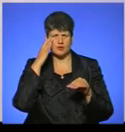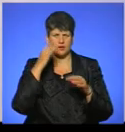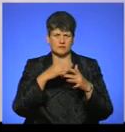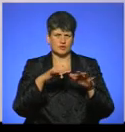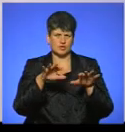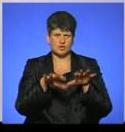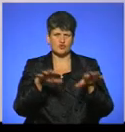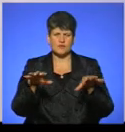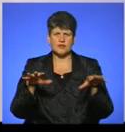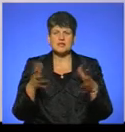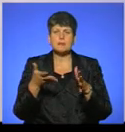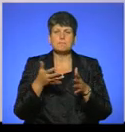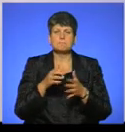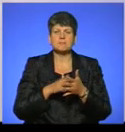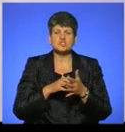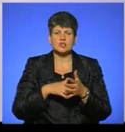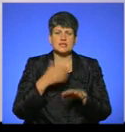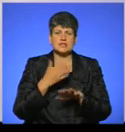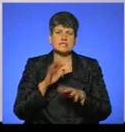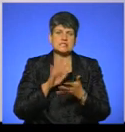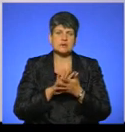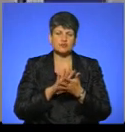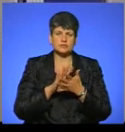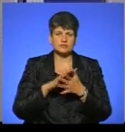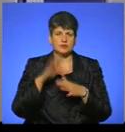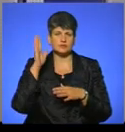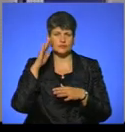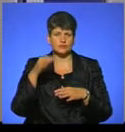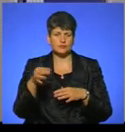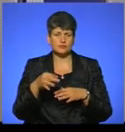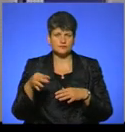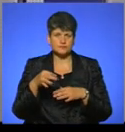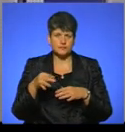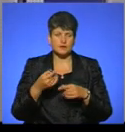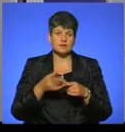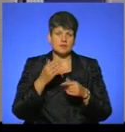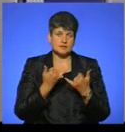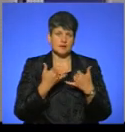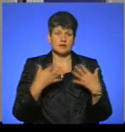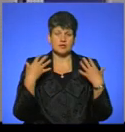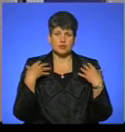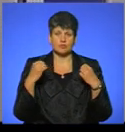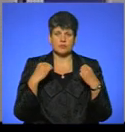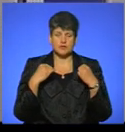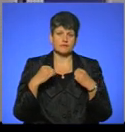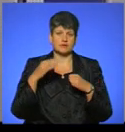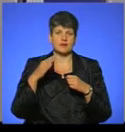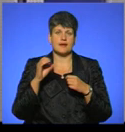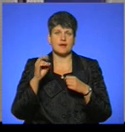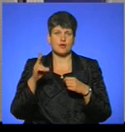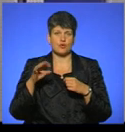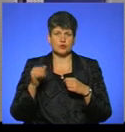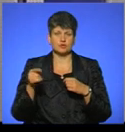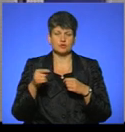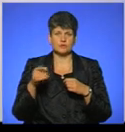причини забруднення водойми? Про це піде мова далі. І поряд зі мною начальник управління екології та природних ресурсів Тернопільської